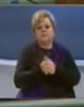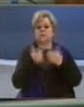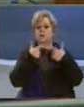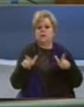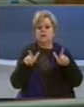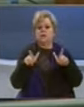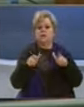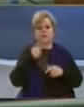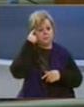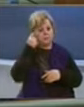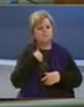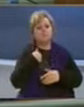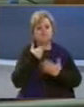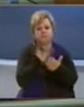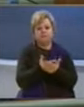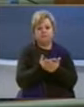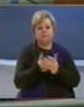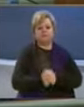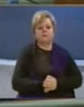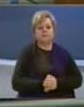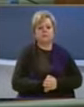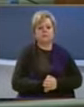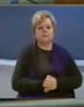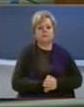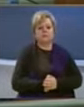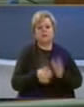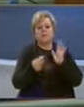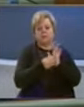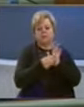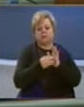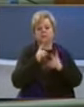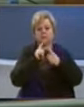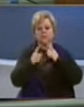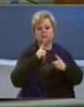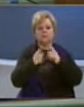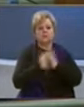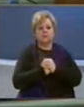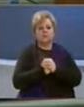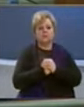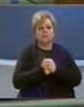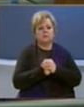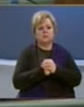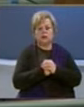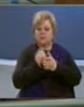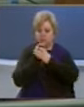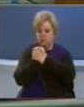dhun t'jap mendimin tim lidhje me këtë pikë diskutimit që po bëhet. Vërtet është për të